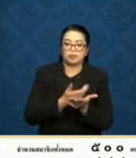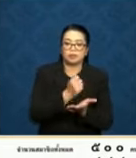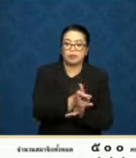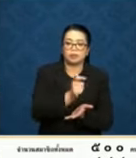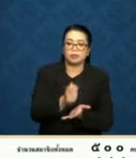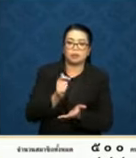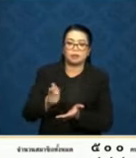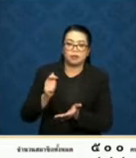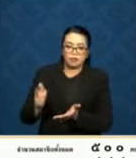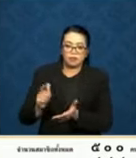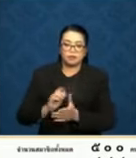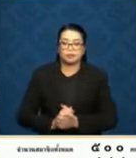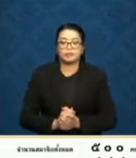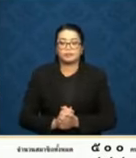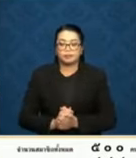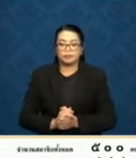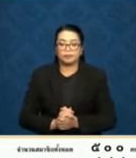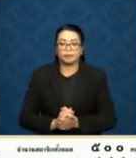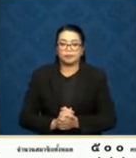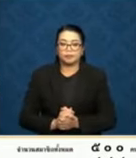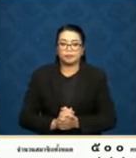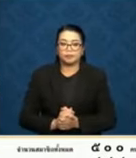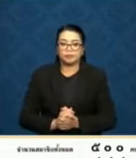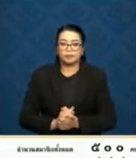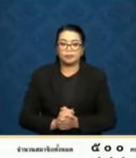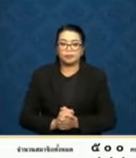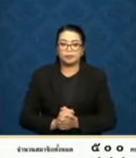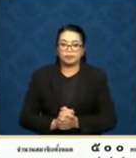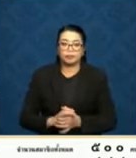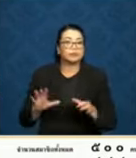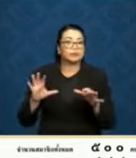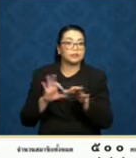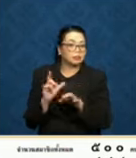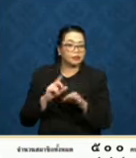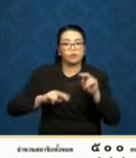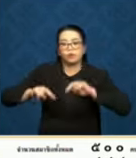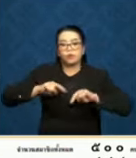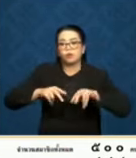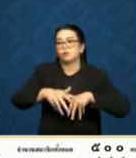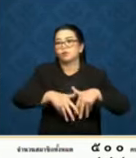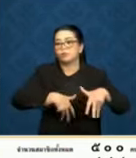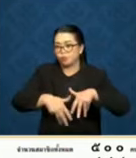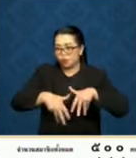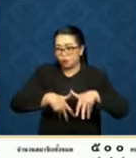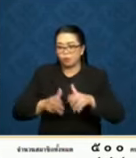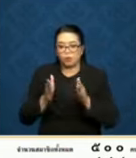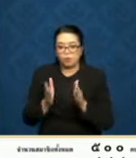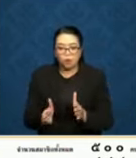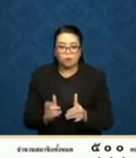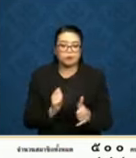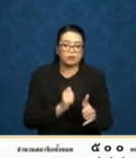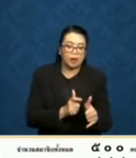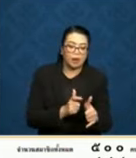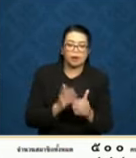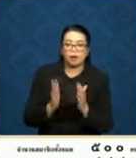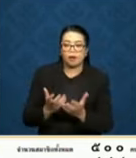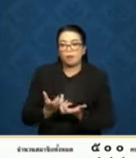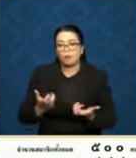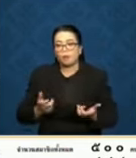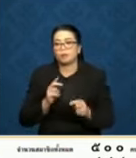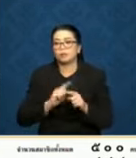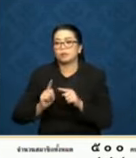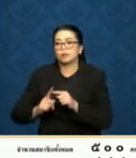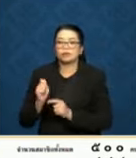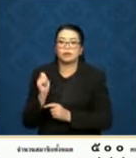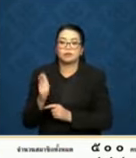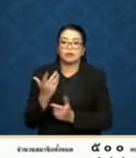ของการเคหะอยู่ 2,700 PM ครับในการทจะดูแลชม ชน ค่าบุคภารร ค่าใช้สอยต่...แล้วก็มีการช